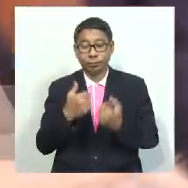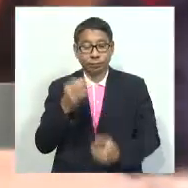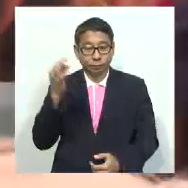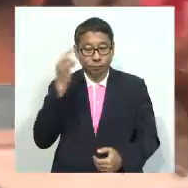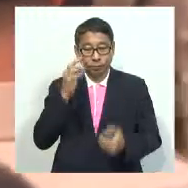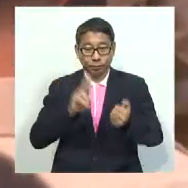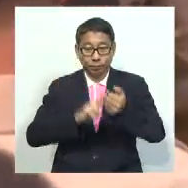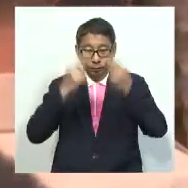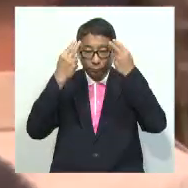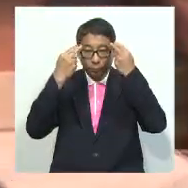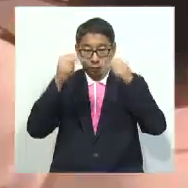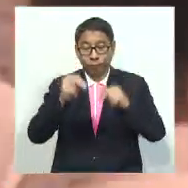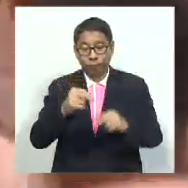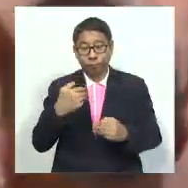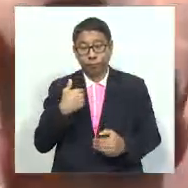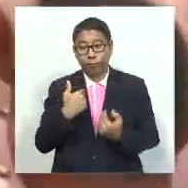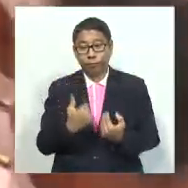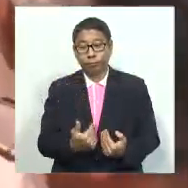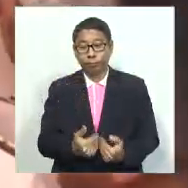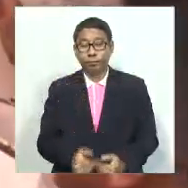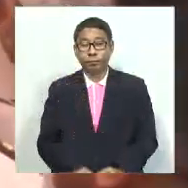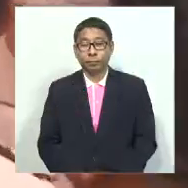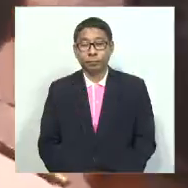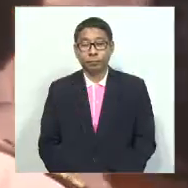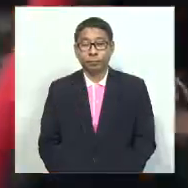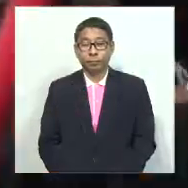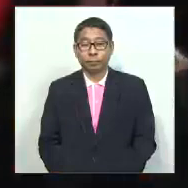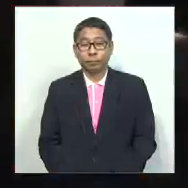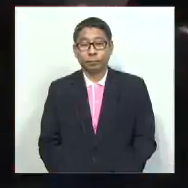ฟังเสียงพลเอกประวิตรในประเด็นนี้กันค่ะ